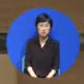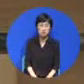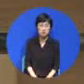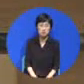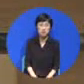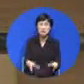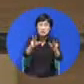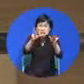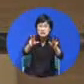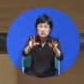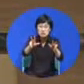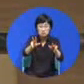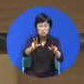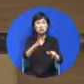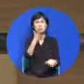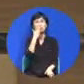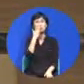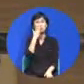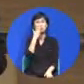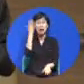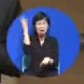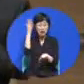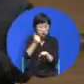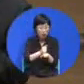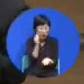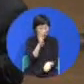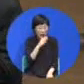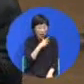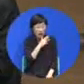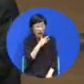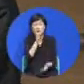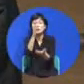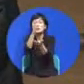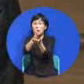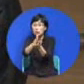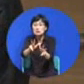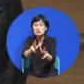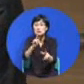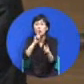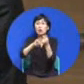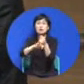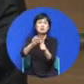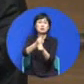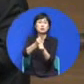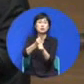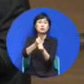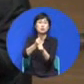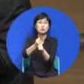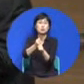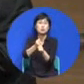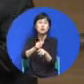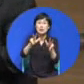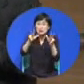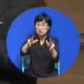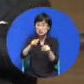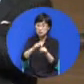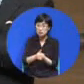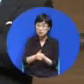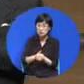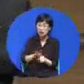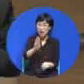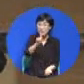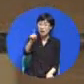이러지 말고 지금 언약 잡으라니까요. Really keep that in mind right now and hold on to the covenant and don't wait till later to say, oh, that's right. 지금은 많은 사람들이